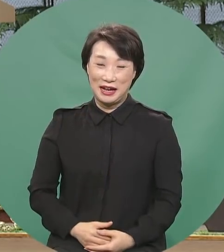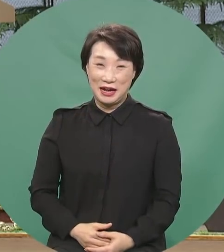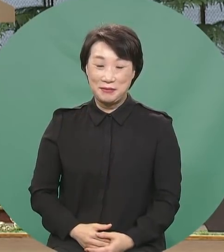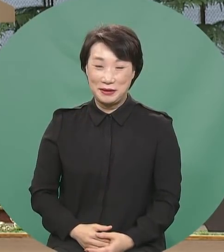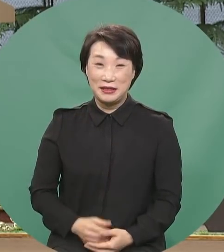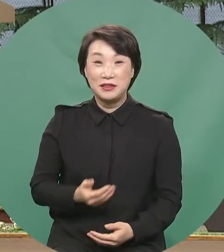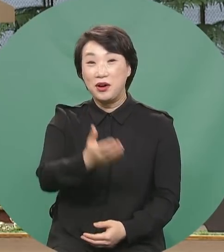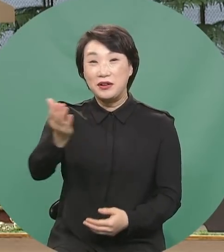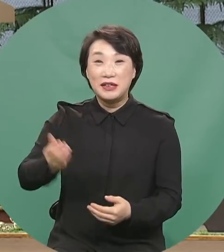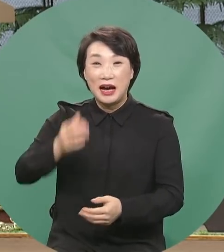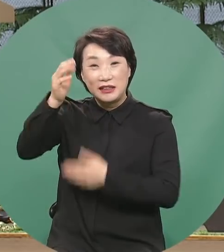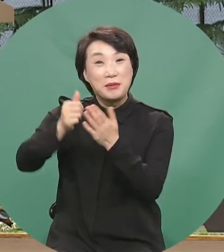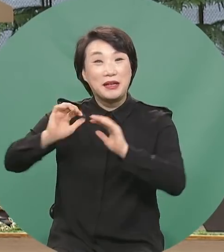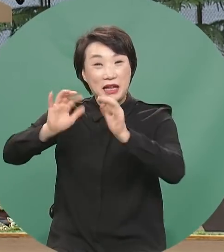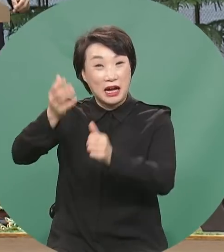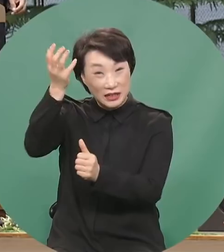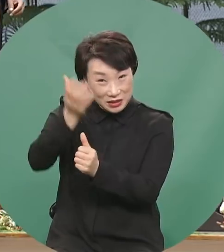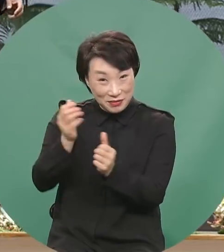임하였느니라.